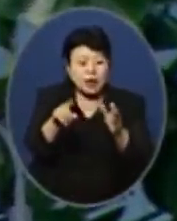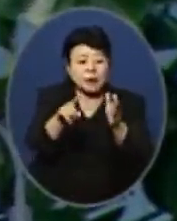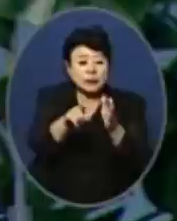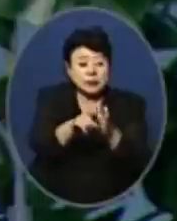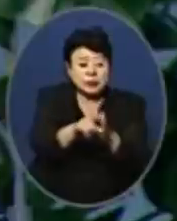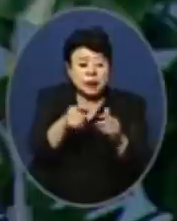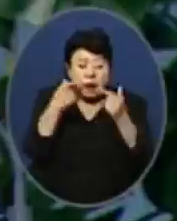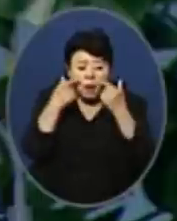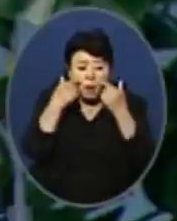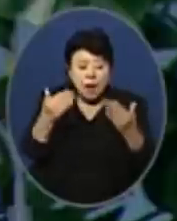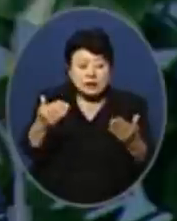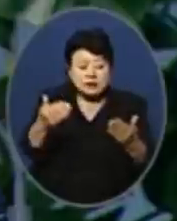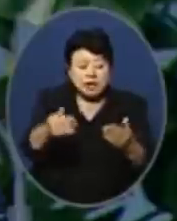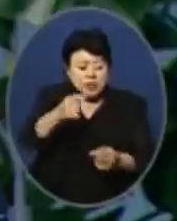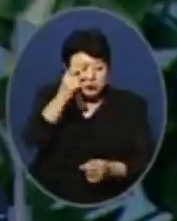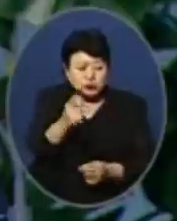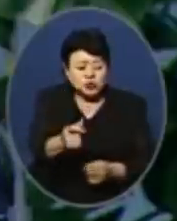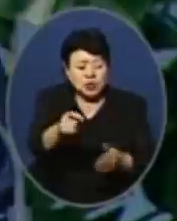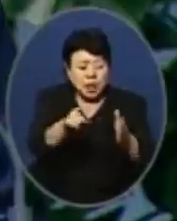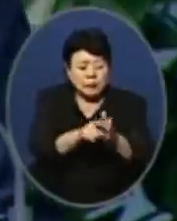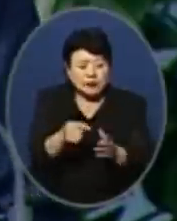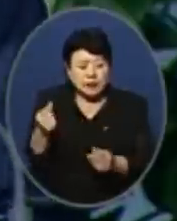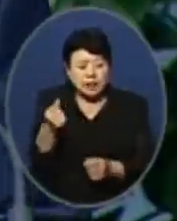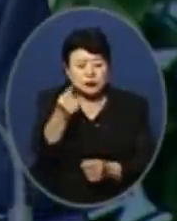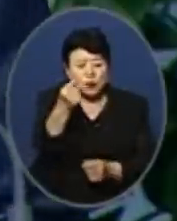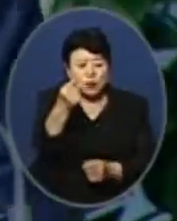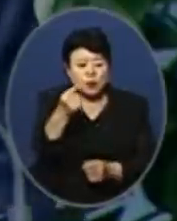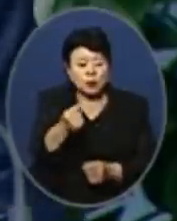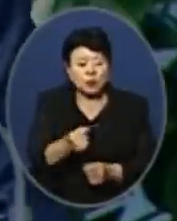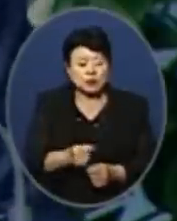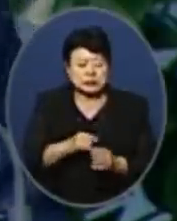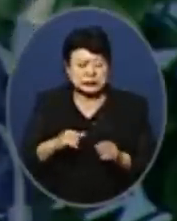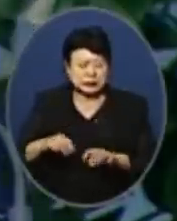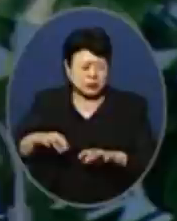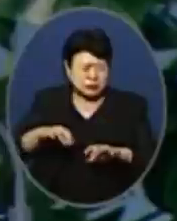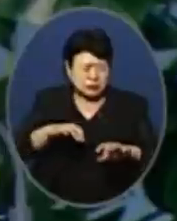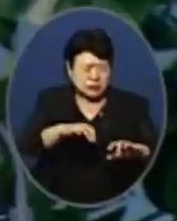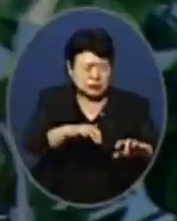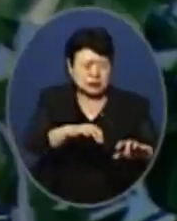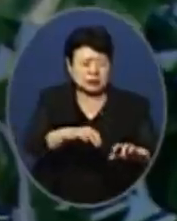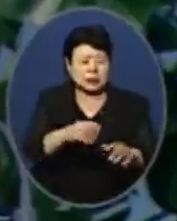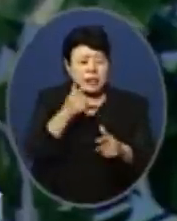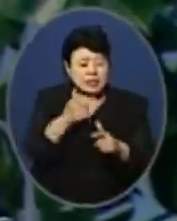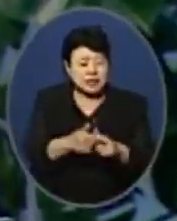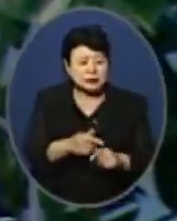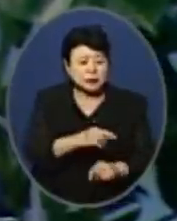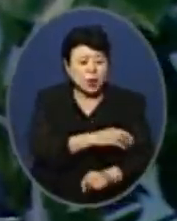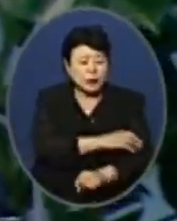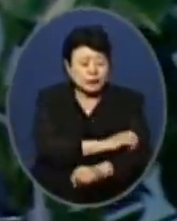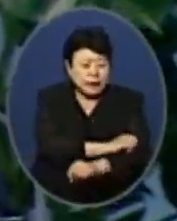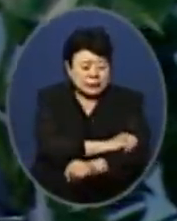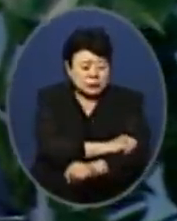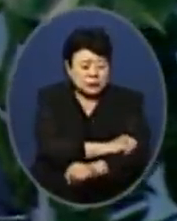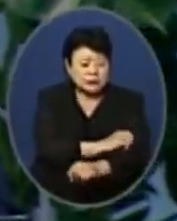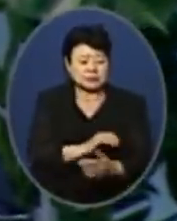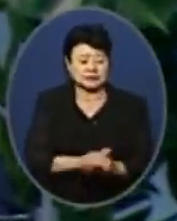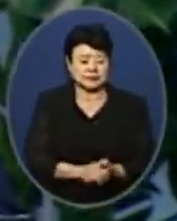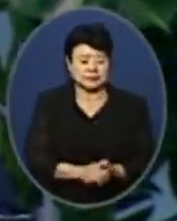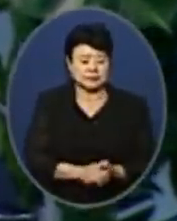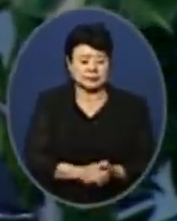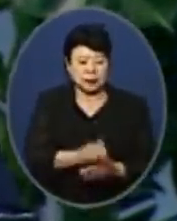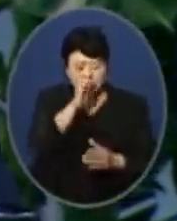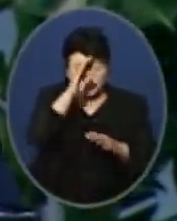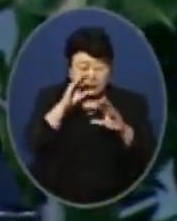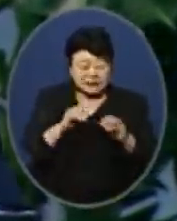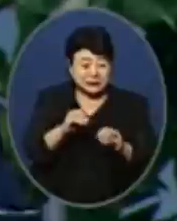하는 확실한 굳건한 믿음을 가지고 그 군중을 뚫고 들어가서 예수님 옷자락을 만졌지요.